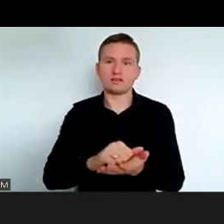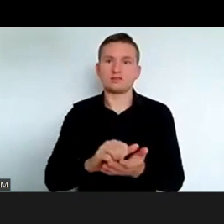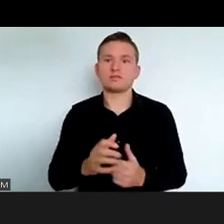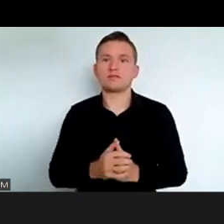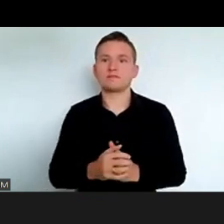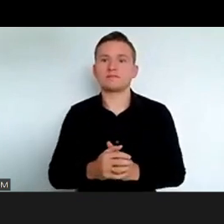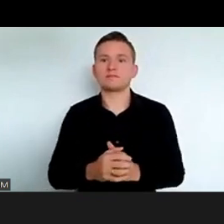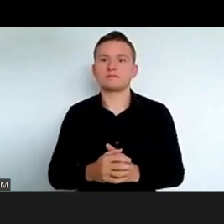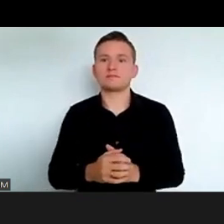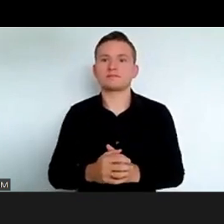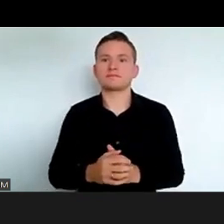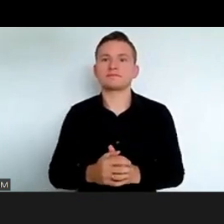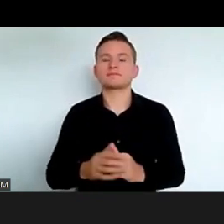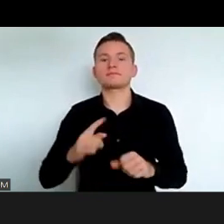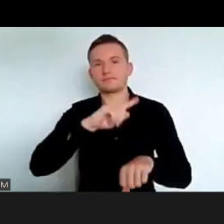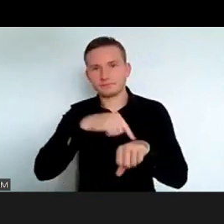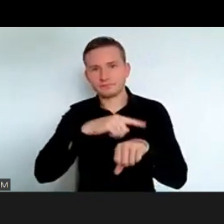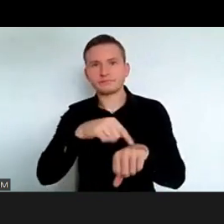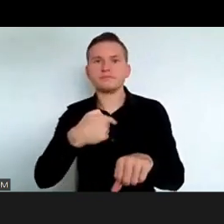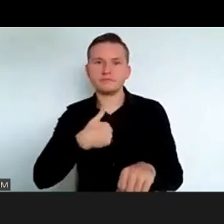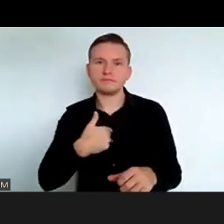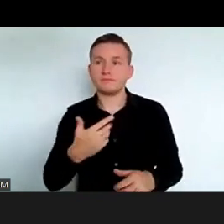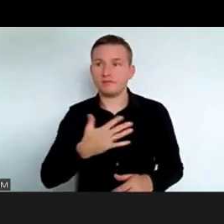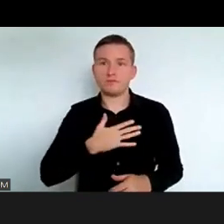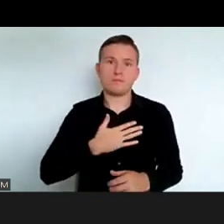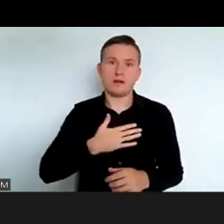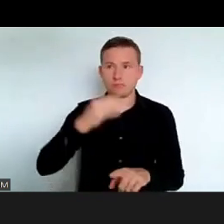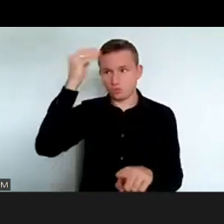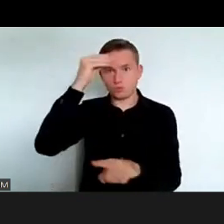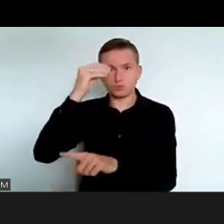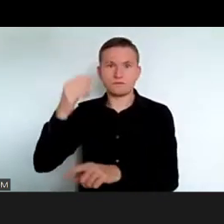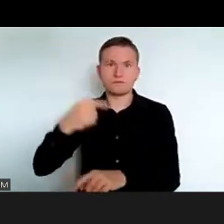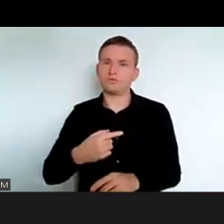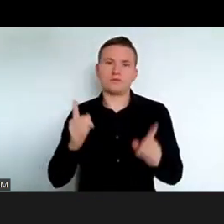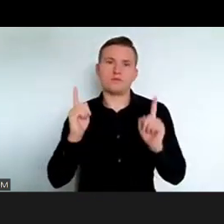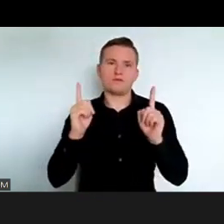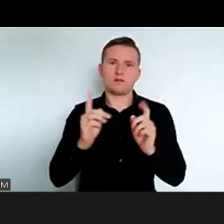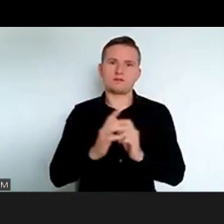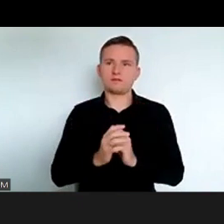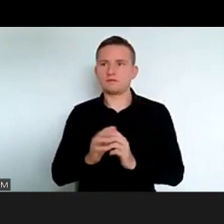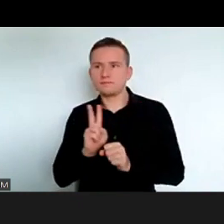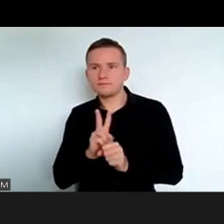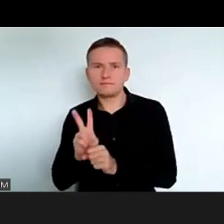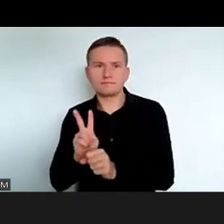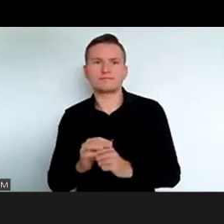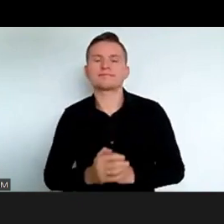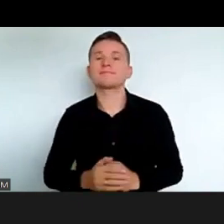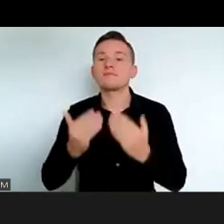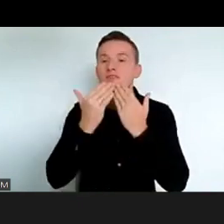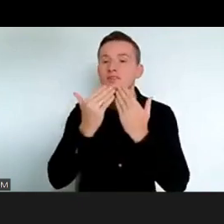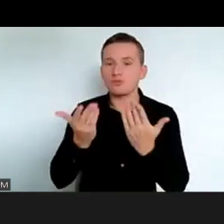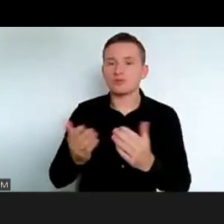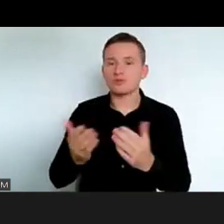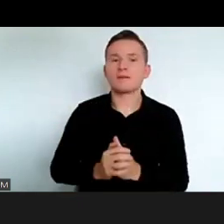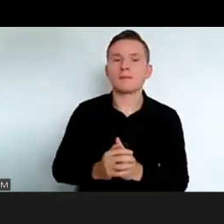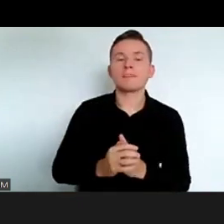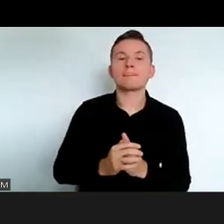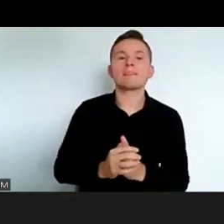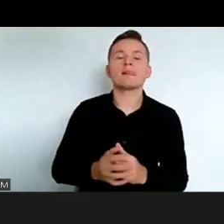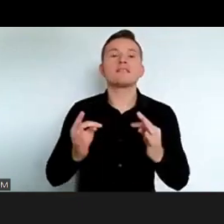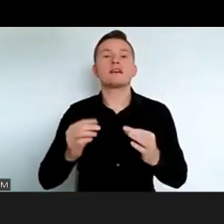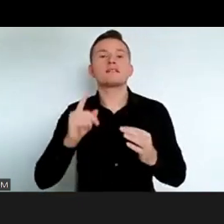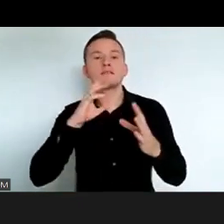zajęcia i lekcyjne i też mam takich uczniów i muszę być po prostu czujny. Dziękuję panu bardzo. Teraz będą pytania do pana